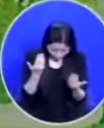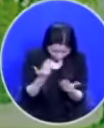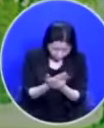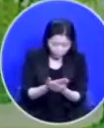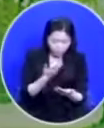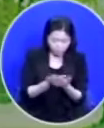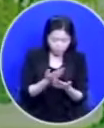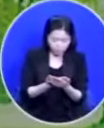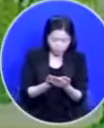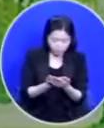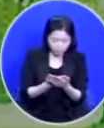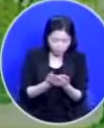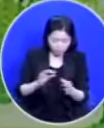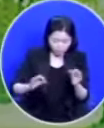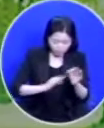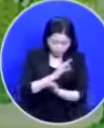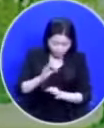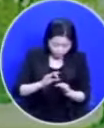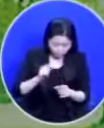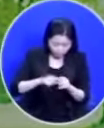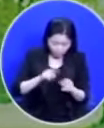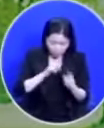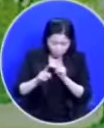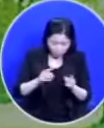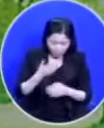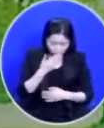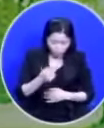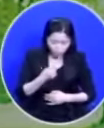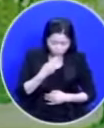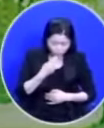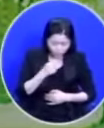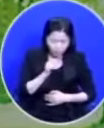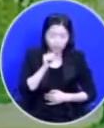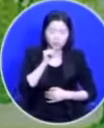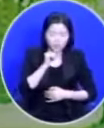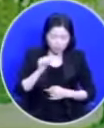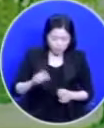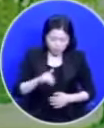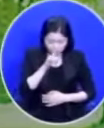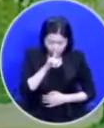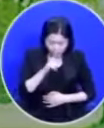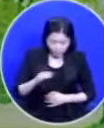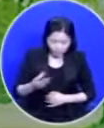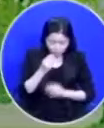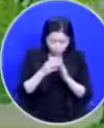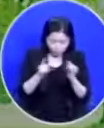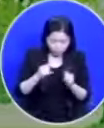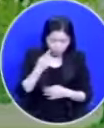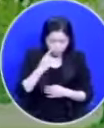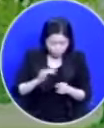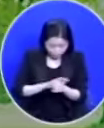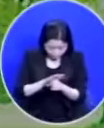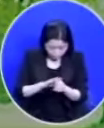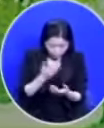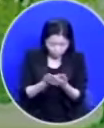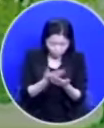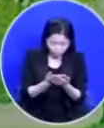주소서 경제적인 말할 수 없는 어려운 00 함에 있는 성도들을 주님 긍휼히 여겨 주소서